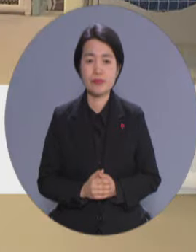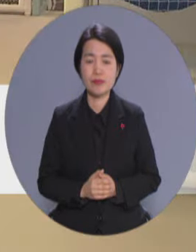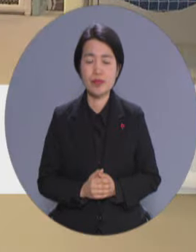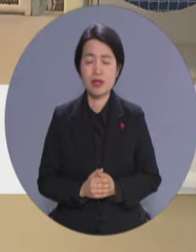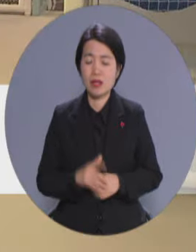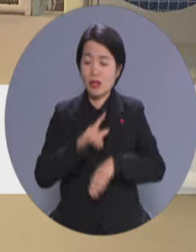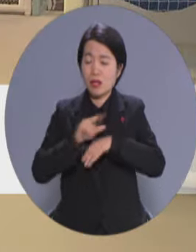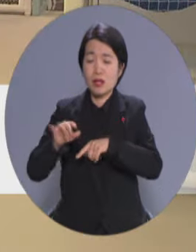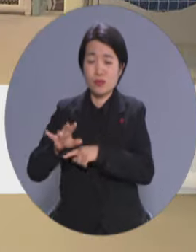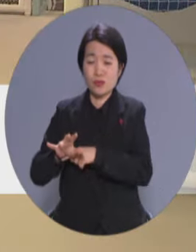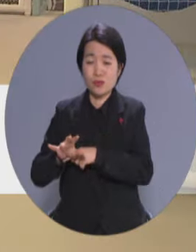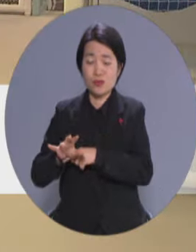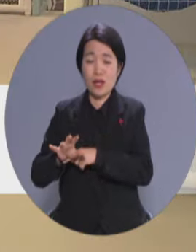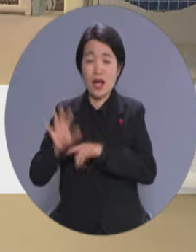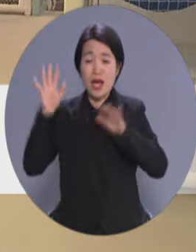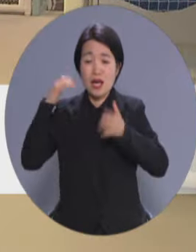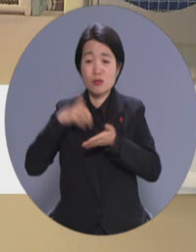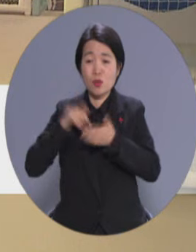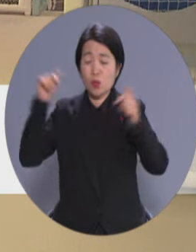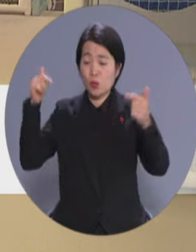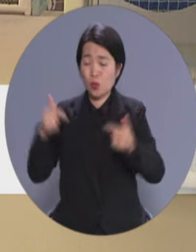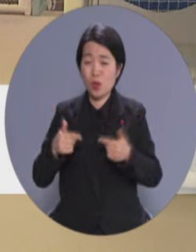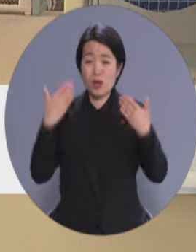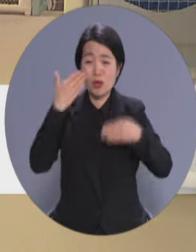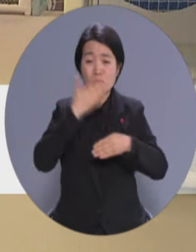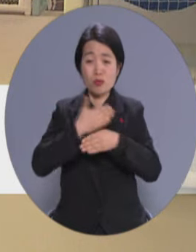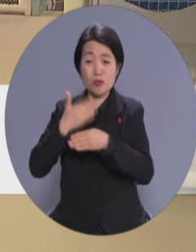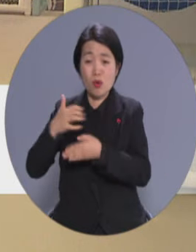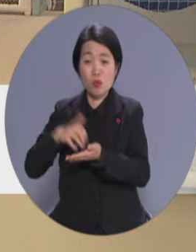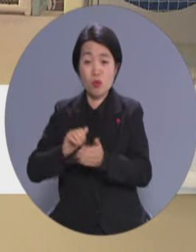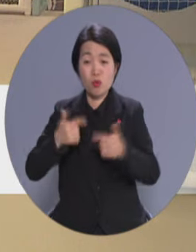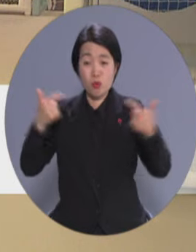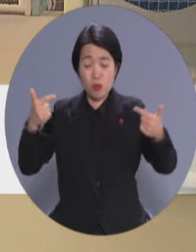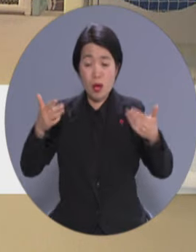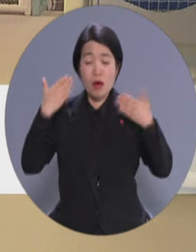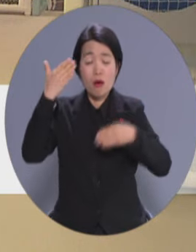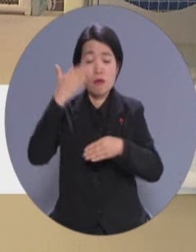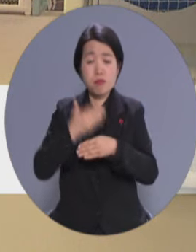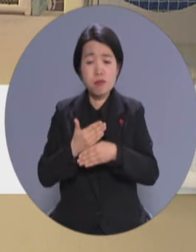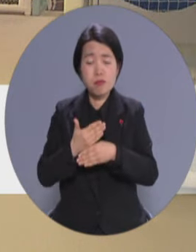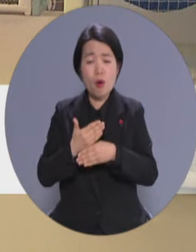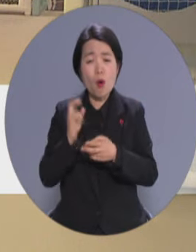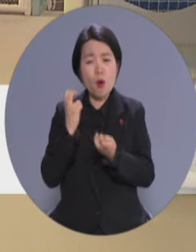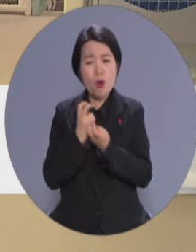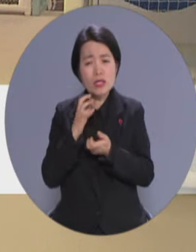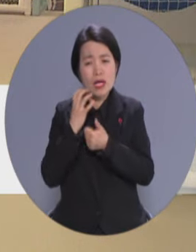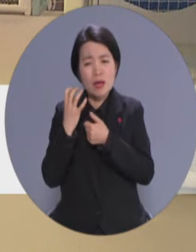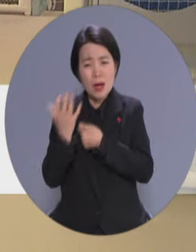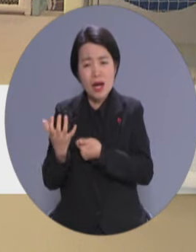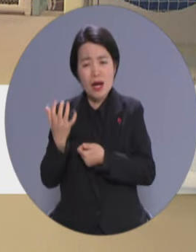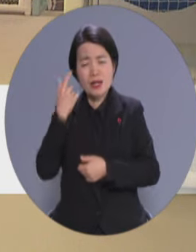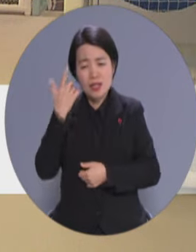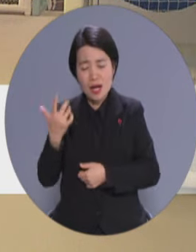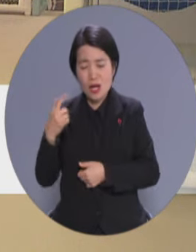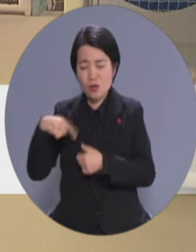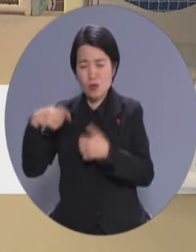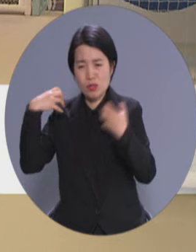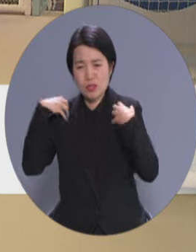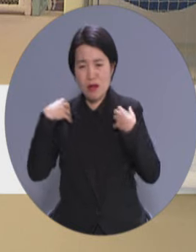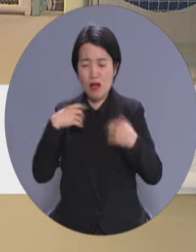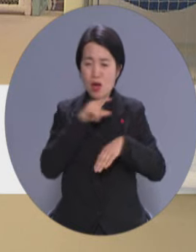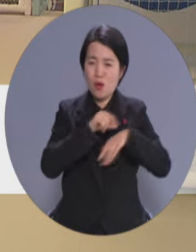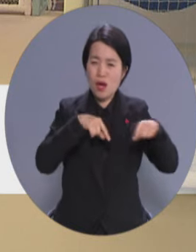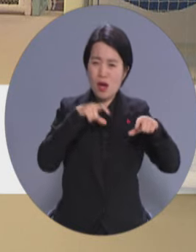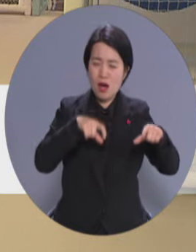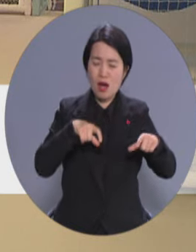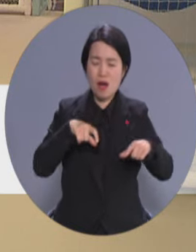농어촌 인구가 줄면서 문을 닫는 학교들이 늘고 있습니다. 이런 폐교들을 어떻게 활용할지 교육당국과 지자체의 고민이